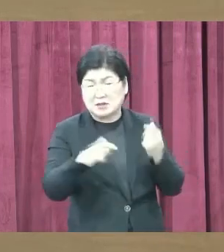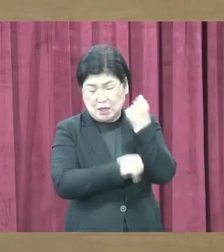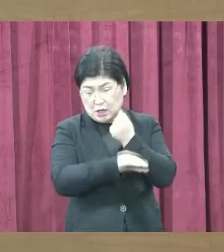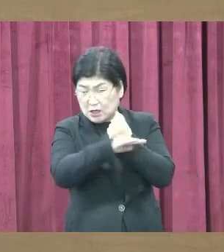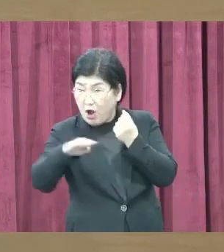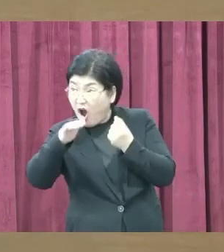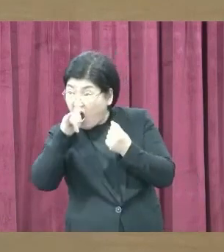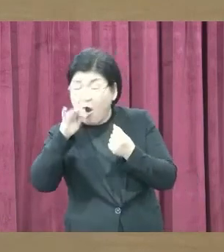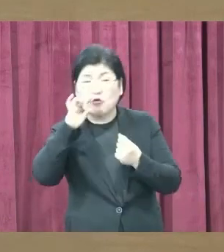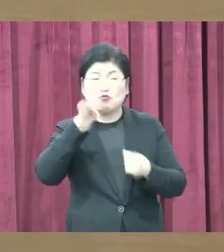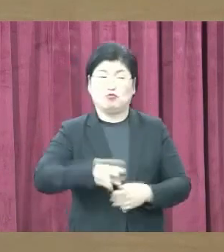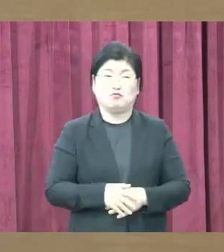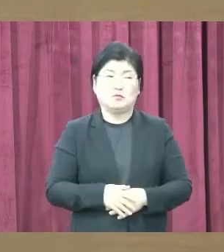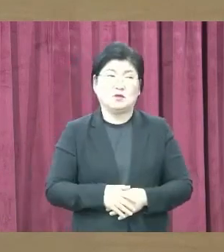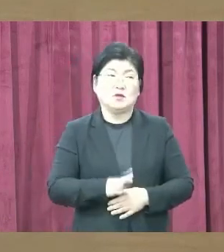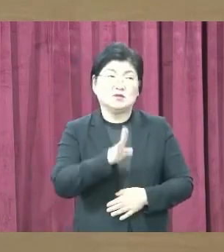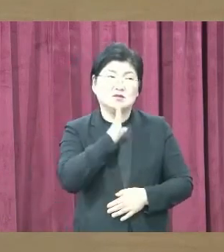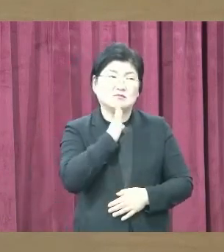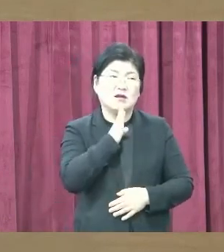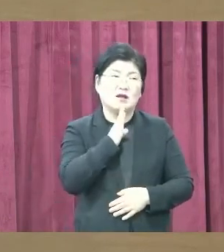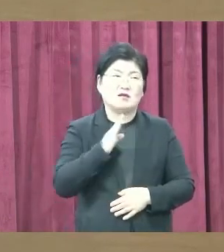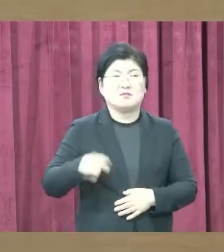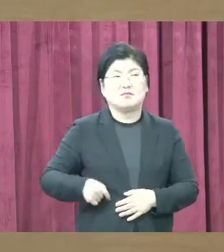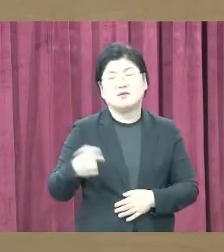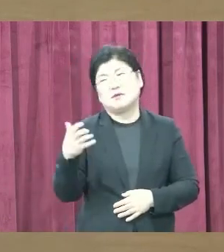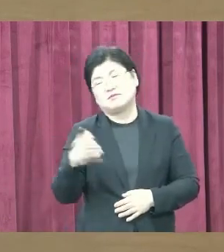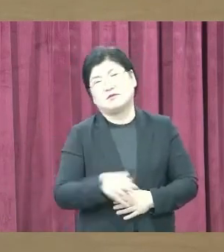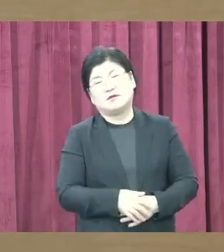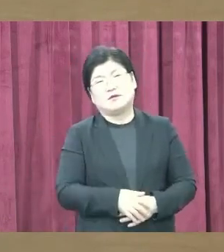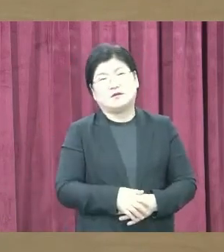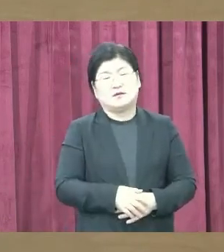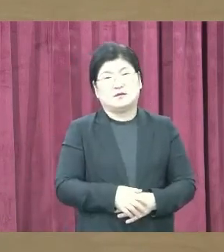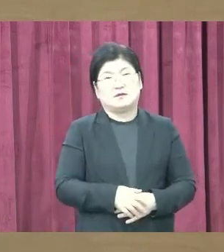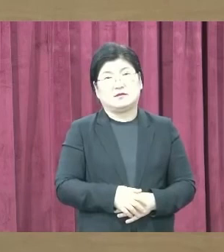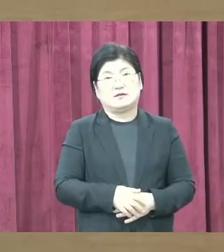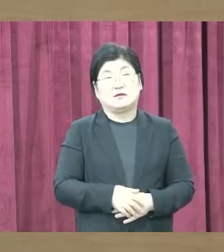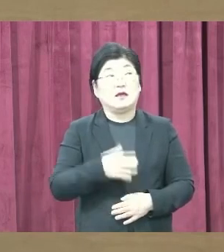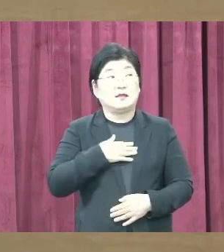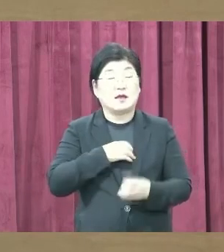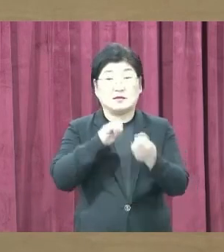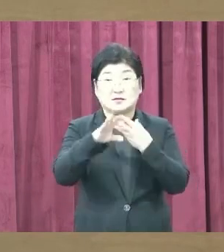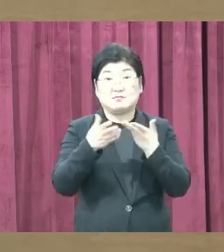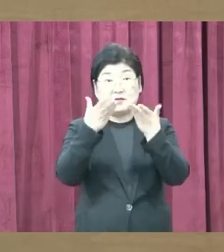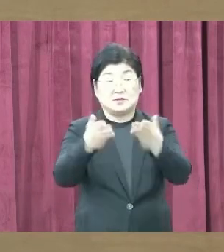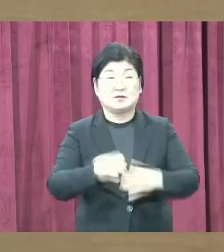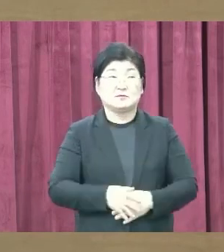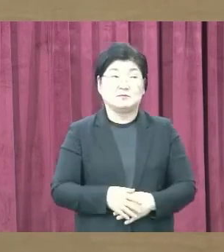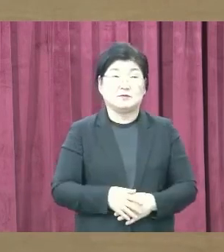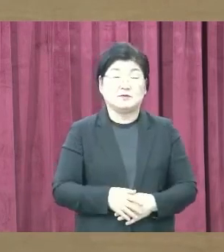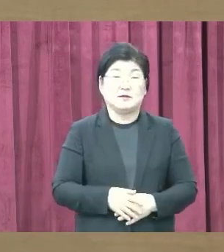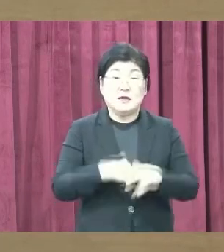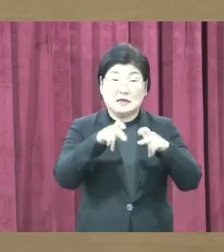있는지 궁금합니다. 이 가슴 아픈 질문인데요. 네. 제가 또 답을 드리도록 하겠습니다.